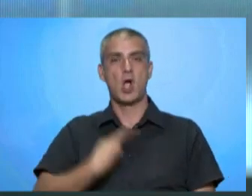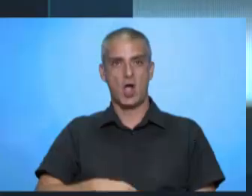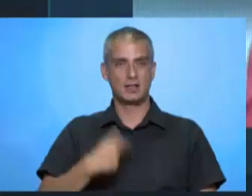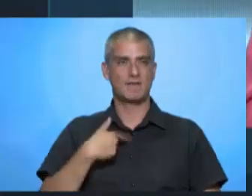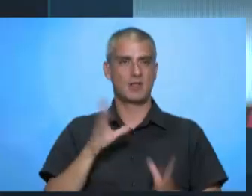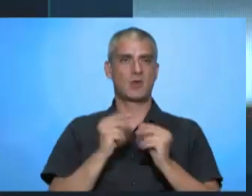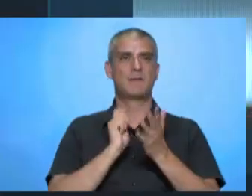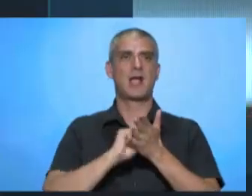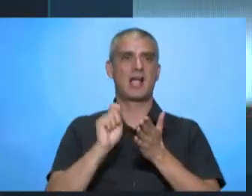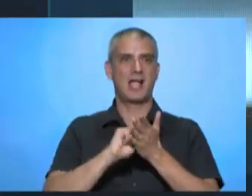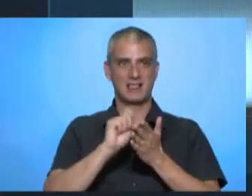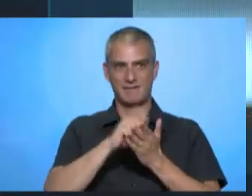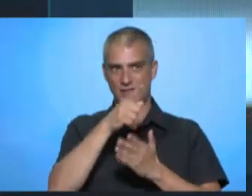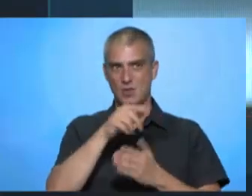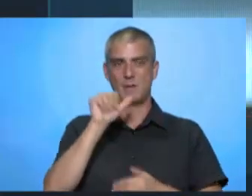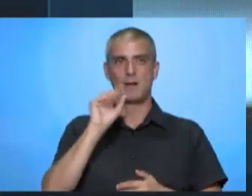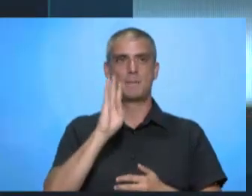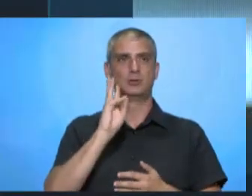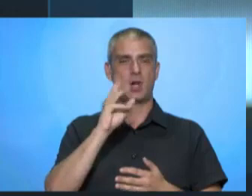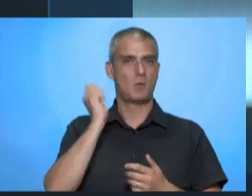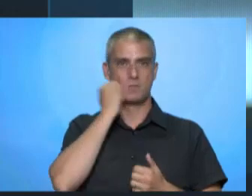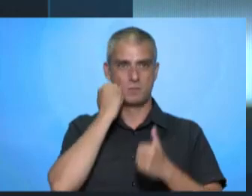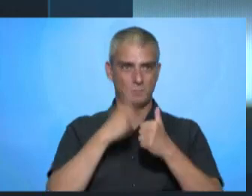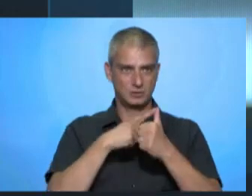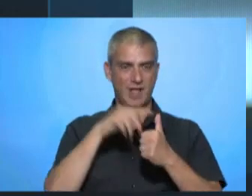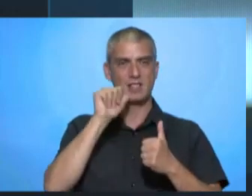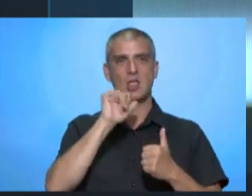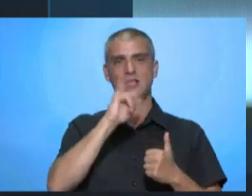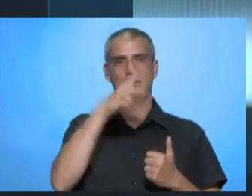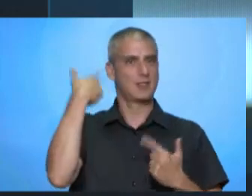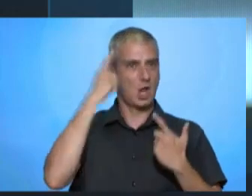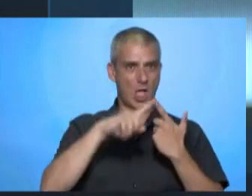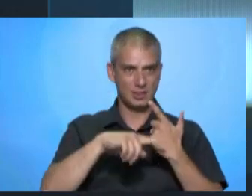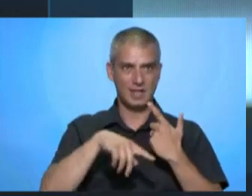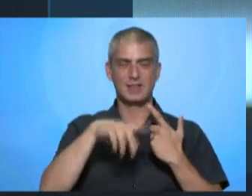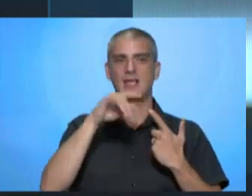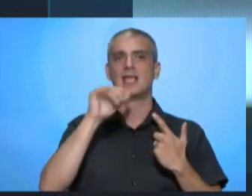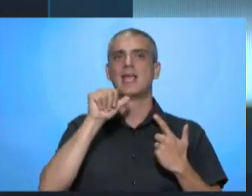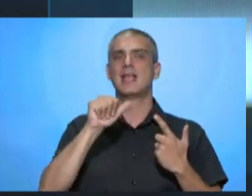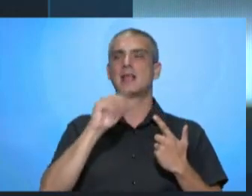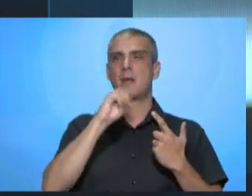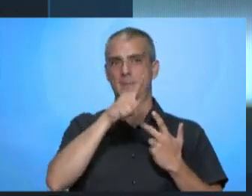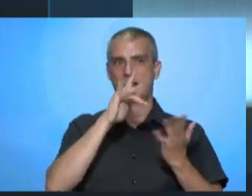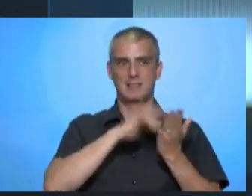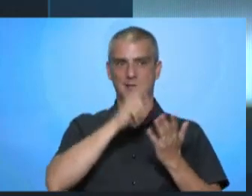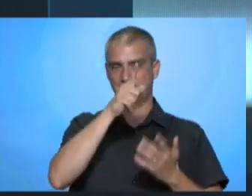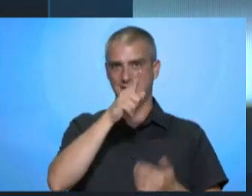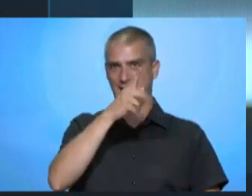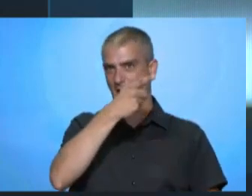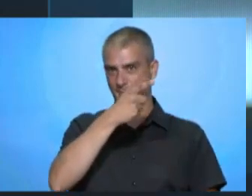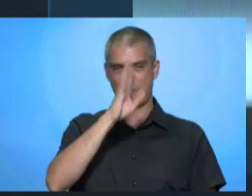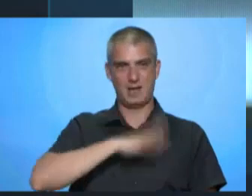עם כתבנו אמיר בר שלום במוסקבה, אנטוני ימין בלונדון, איתמר מאירי בזגרם. אנחנו מתחילים איתך אמיר,